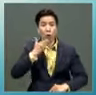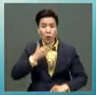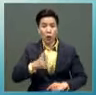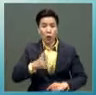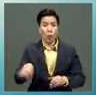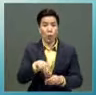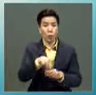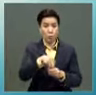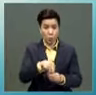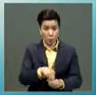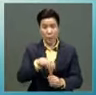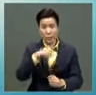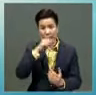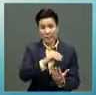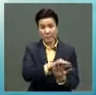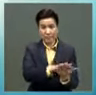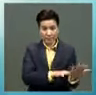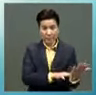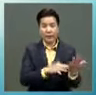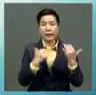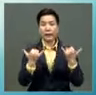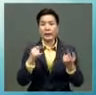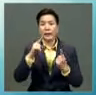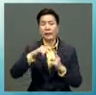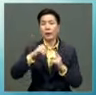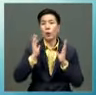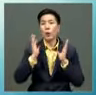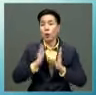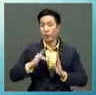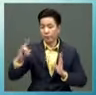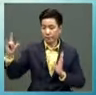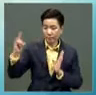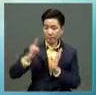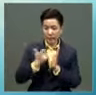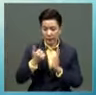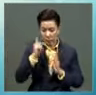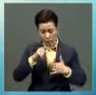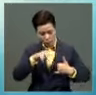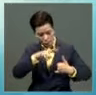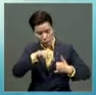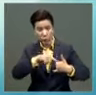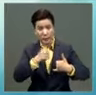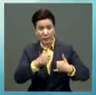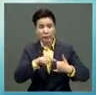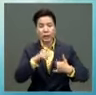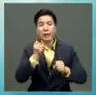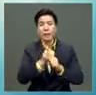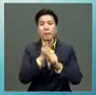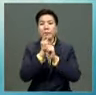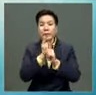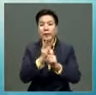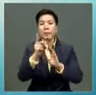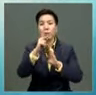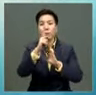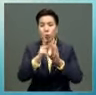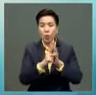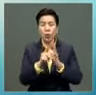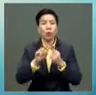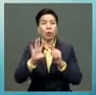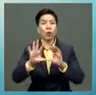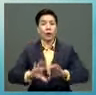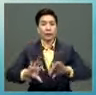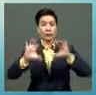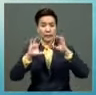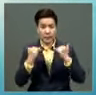พำนักอยู่ในราชอาณาจักรทั้งนี้สถานที่ผู้ซึ่งเดินทางต้องเข้ารับการกักกันให้เป็นไปตามหลักเกณฑ์และแนวทางของราชการก